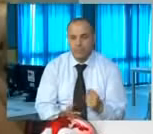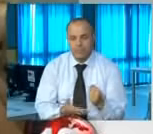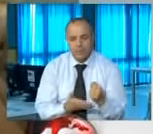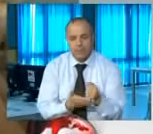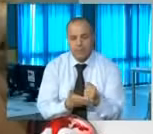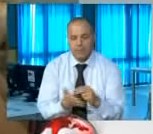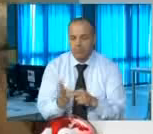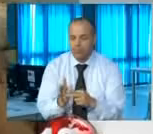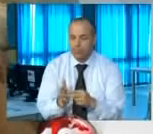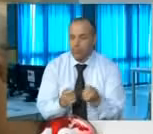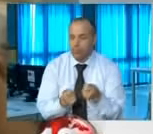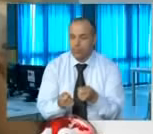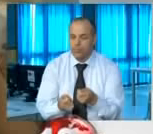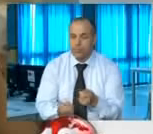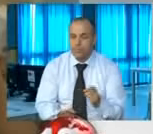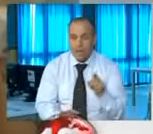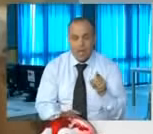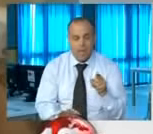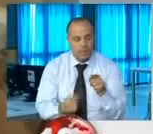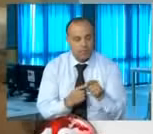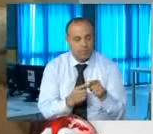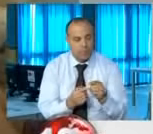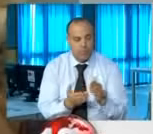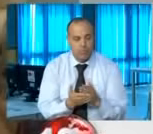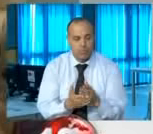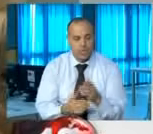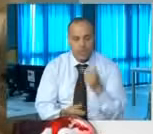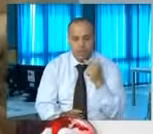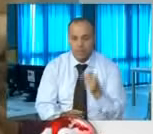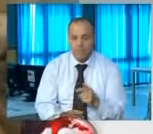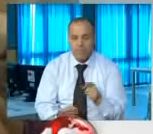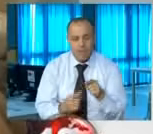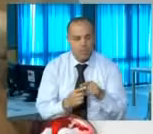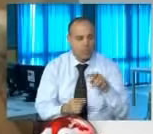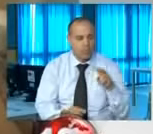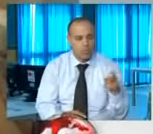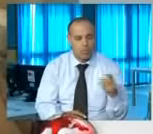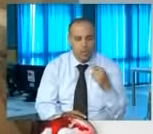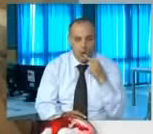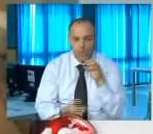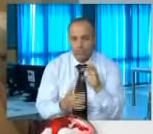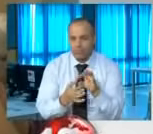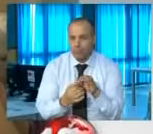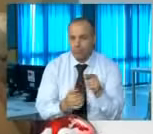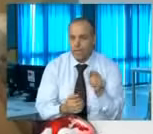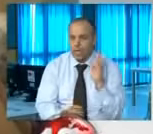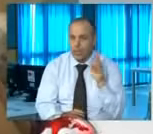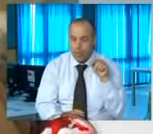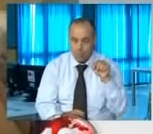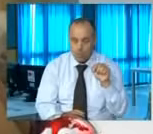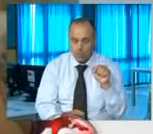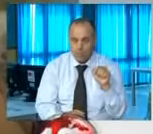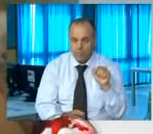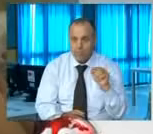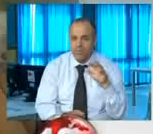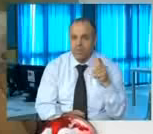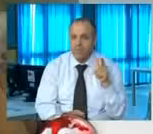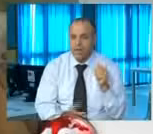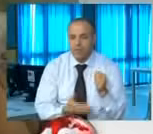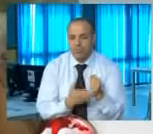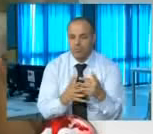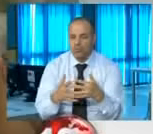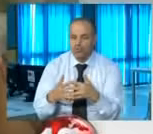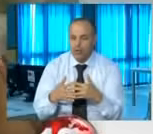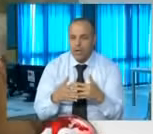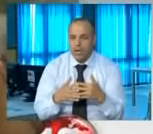يكون فني ومالي. هذه من بين الأهداف المشروع، لكن فما أهداف أخرى اللي هي مرتبطة بندوة اليوم، هي كيفية تعزيز الشراكة